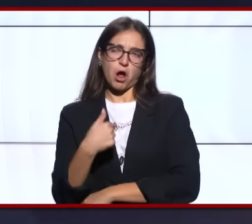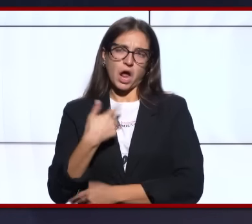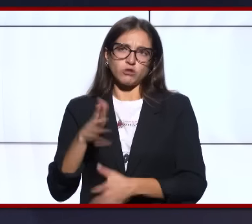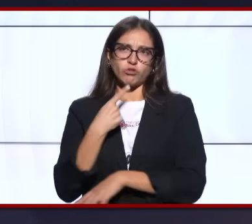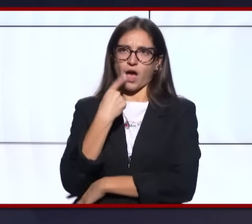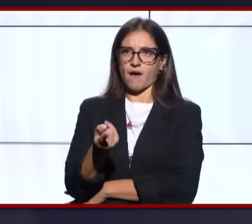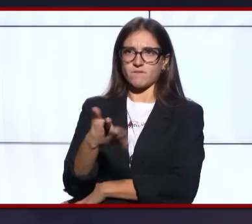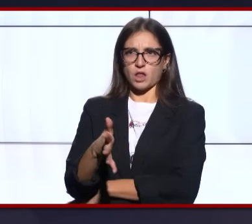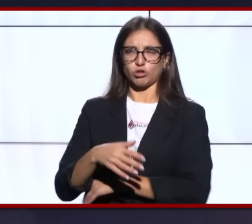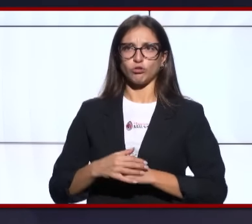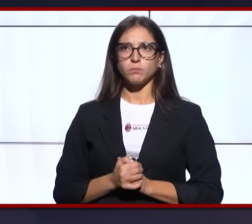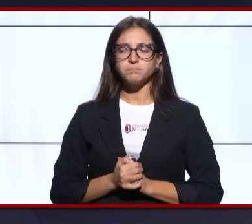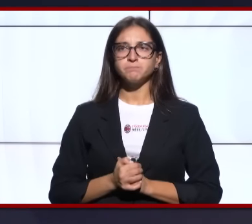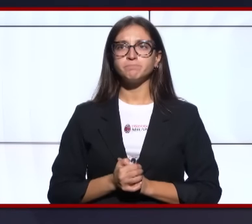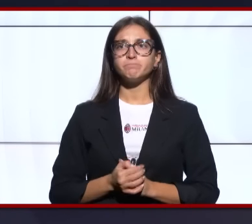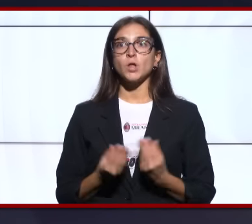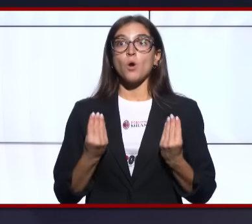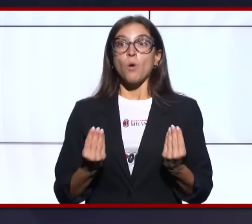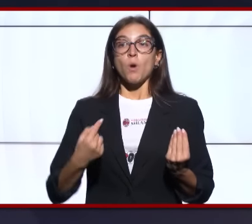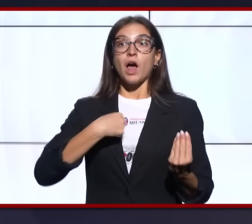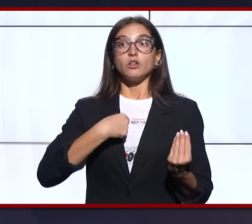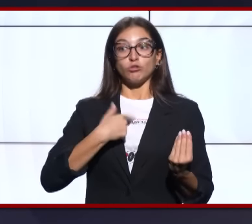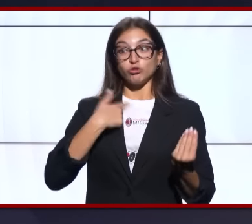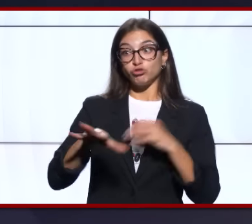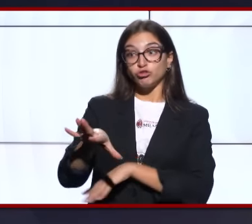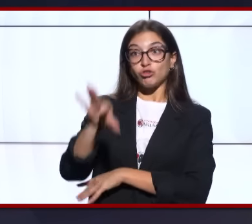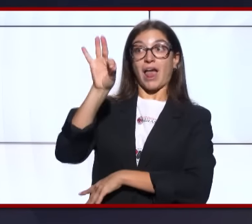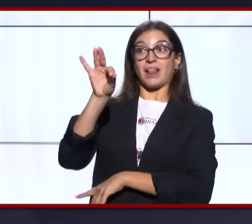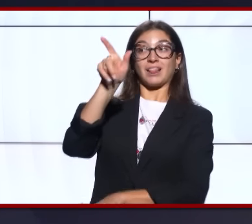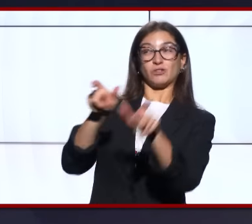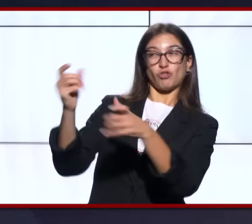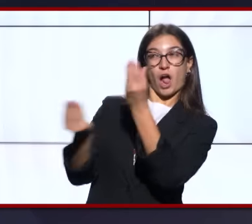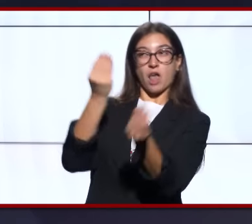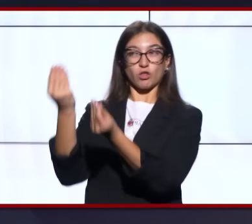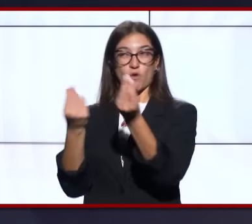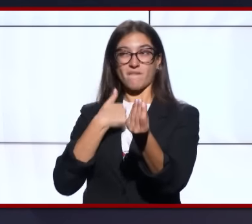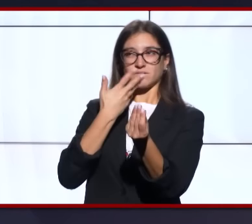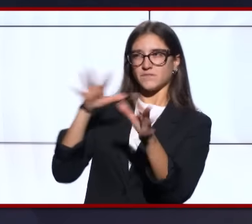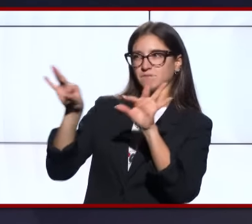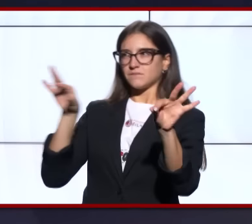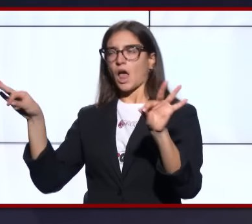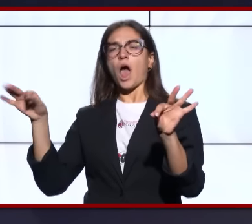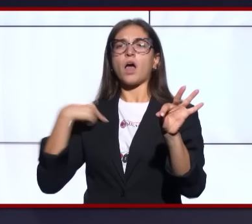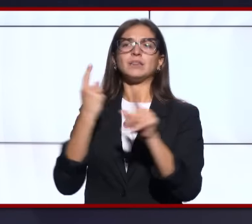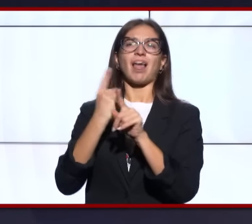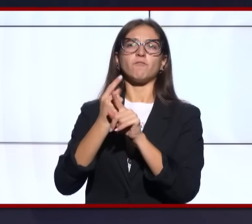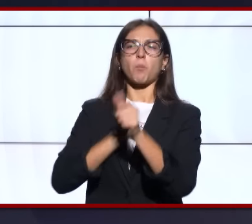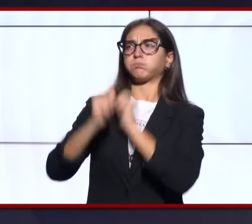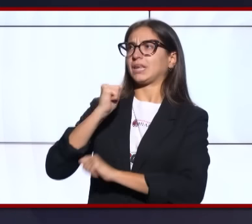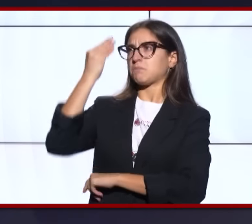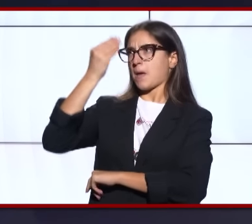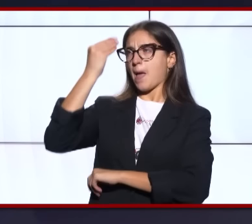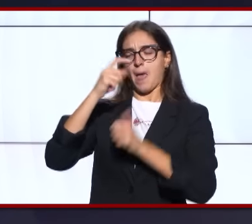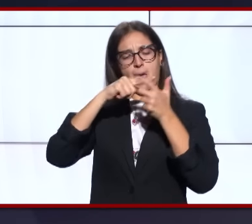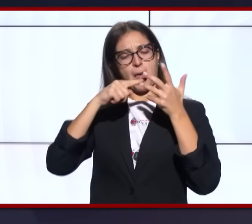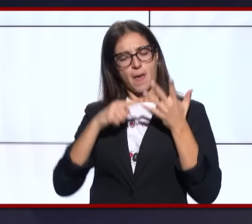Eh quando quando faccio la la mia scelta penso sempre in diversi diverse cose eh non ha